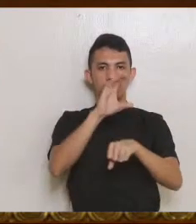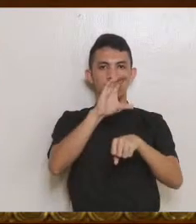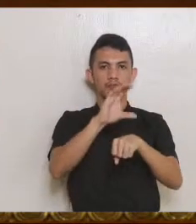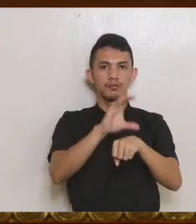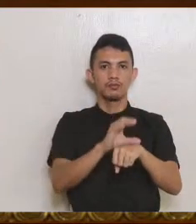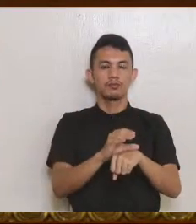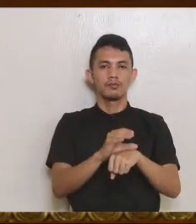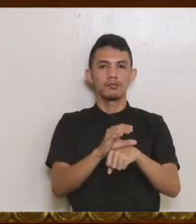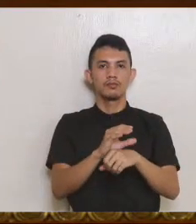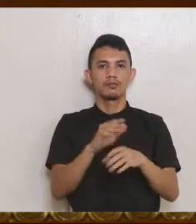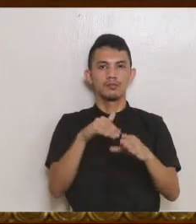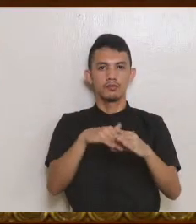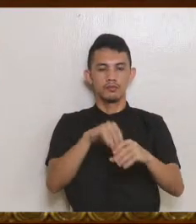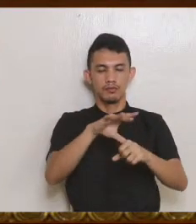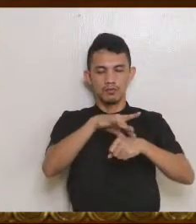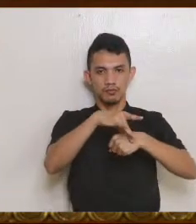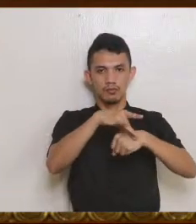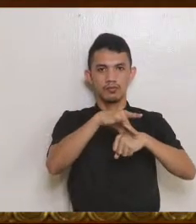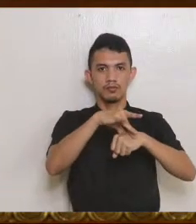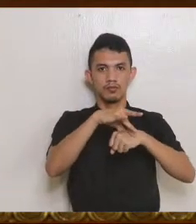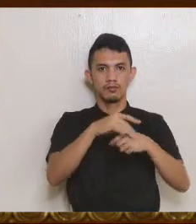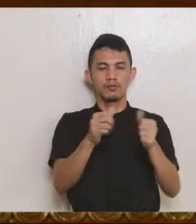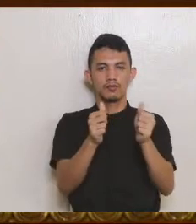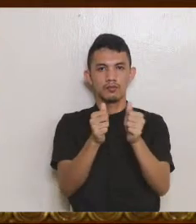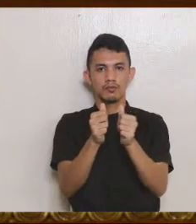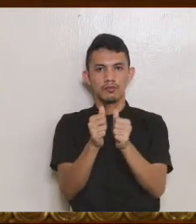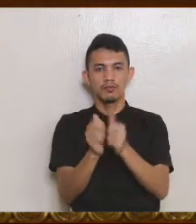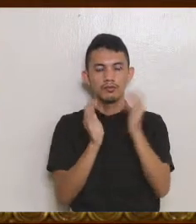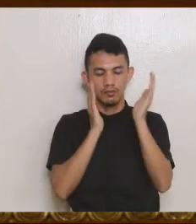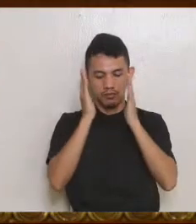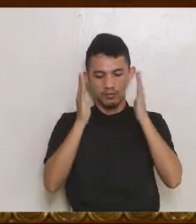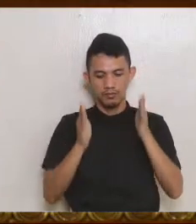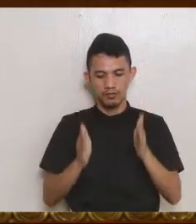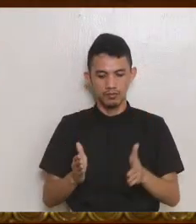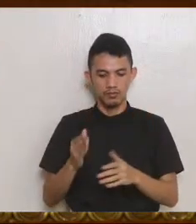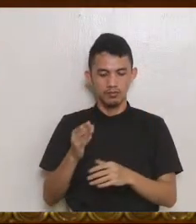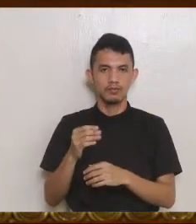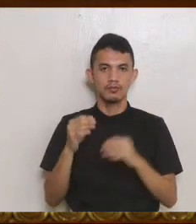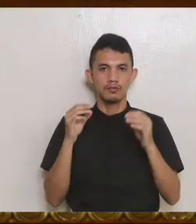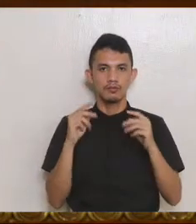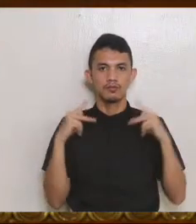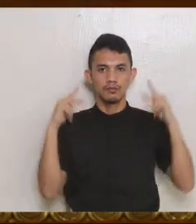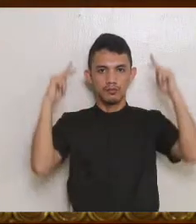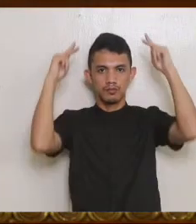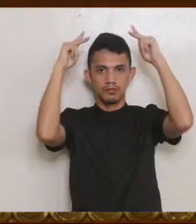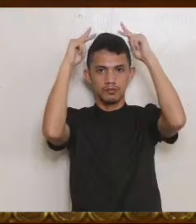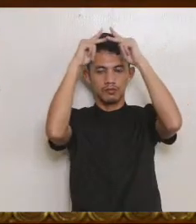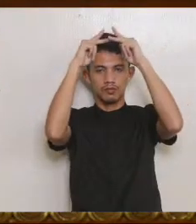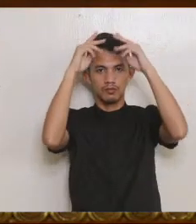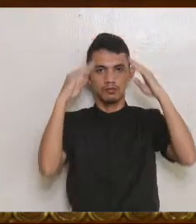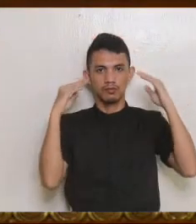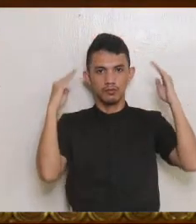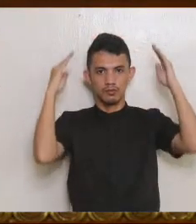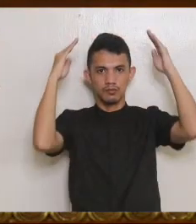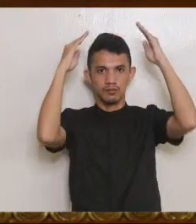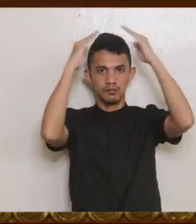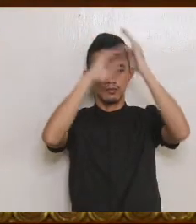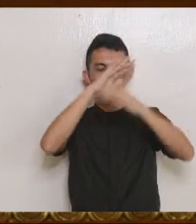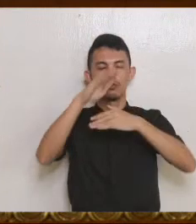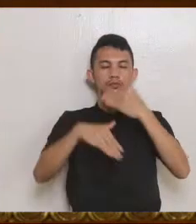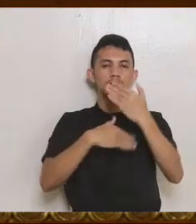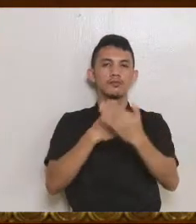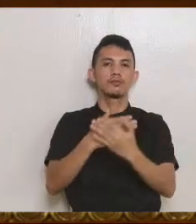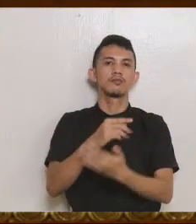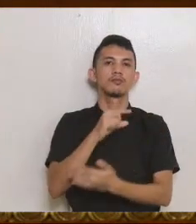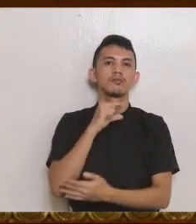yuta. Uban sa imong sulugoon, Francisco among Papa, sa tanang mga obispo ug sa tanang mga